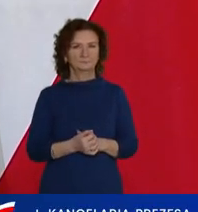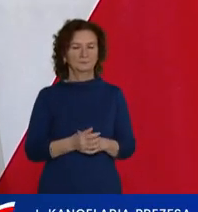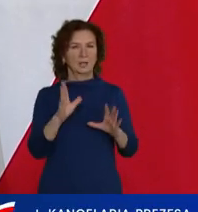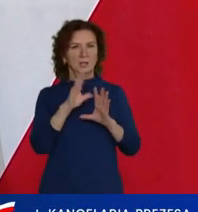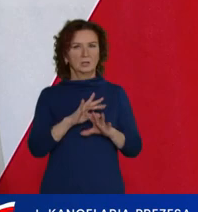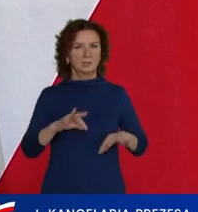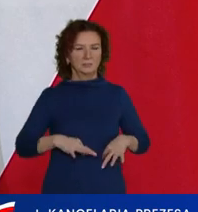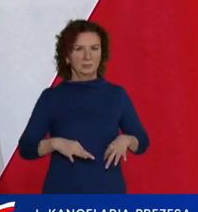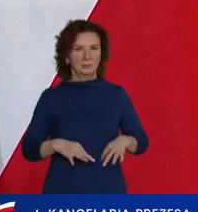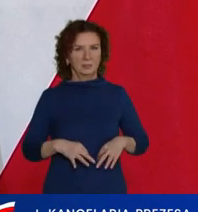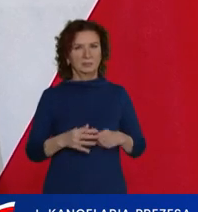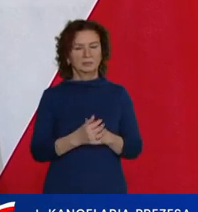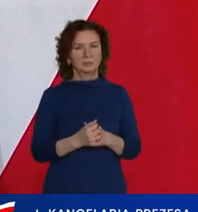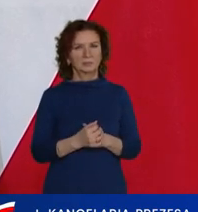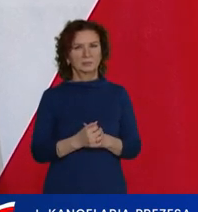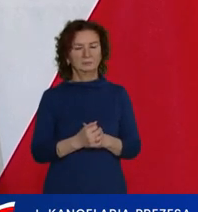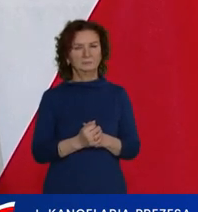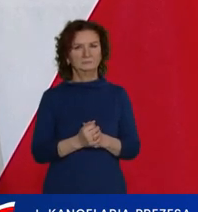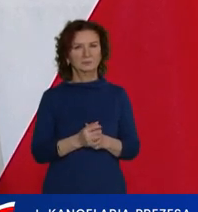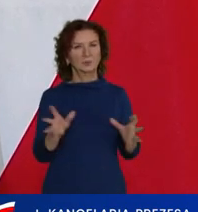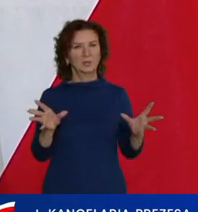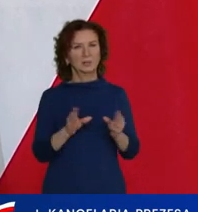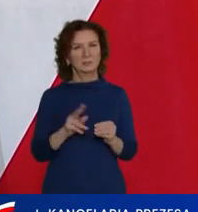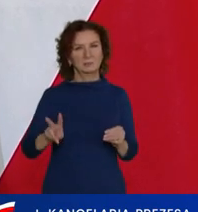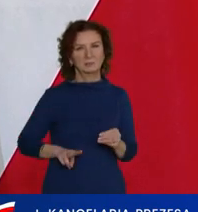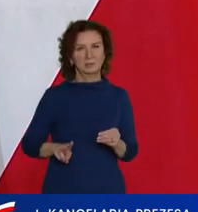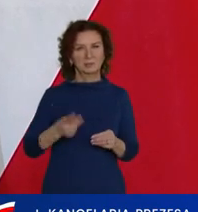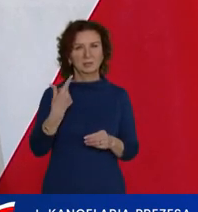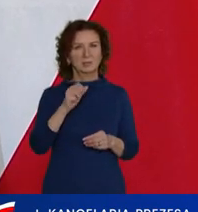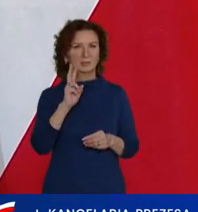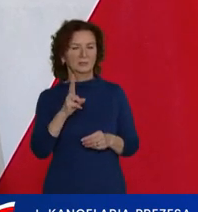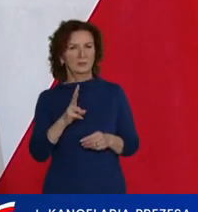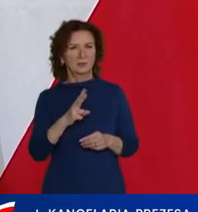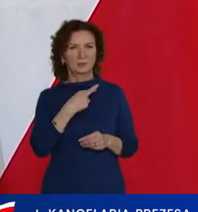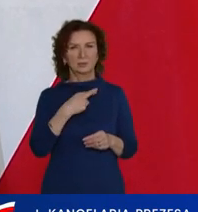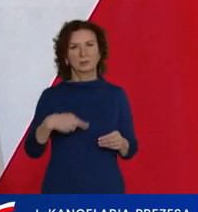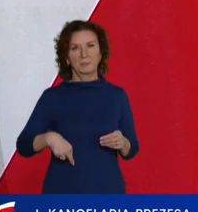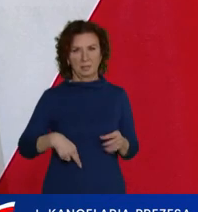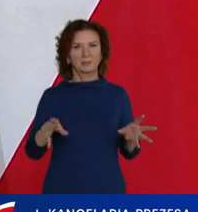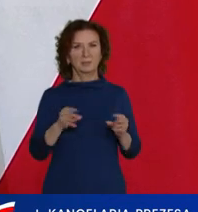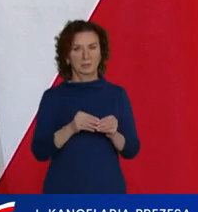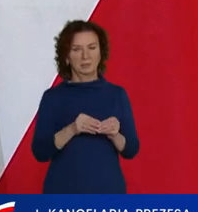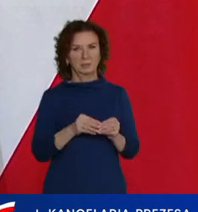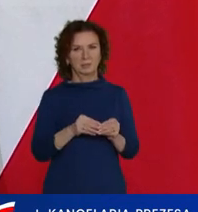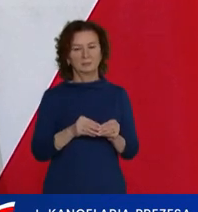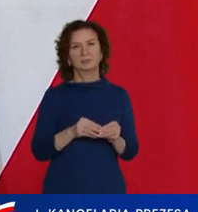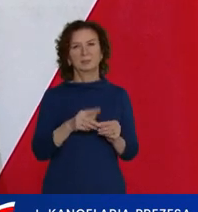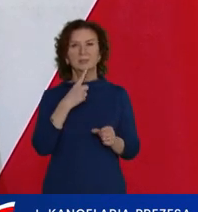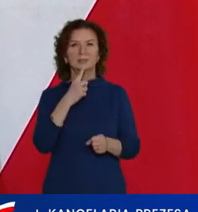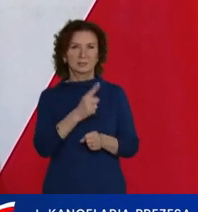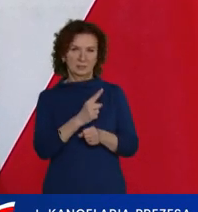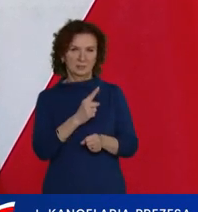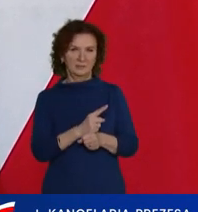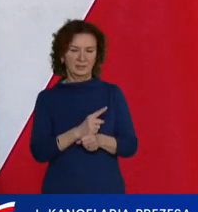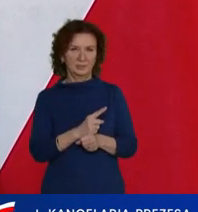Szanowni Państwo, tutaj razem z panem ministrem Dworczykiem, z panem premierem podjęliśmy decyzję o resecie systemu szczepień.